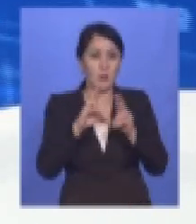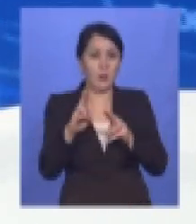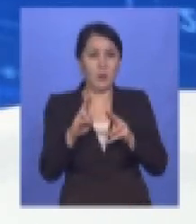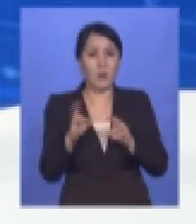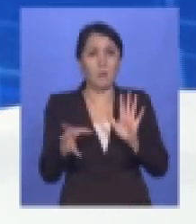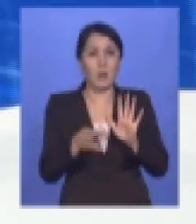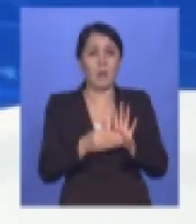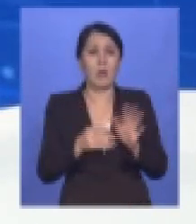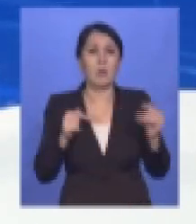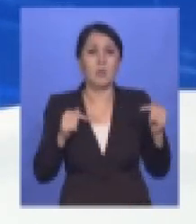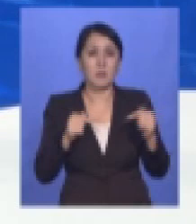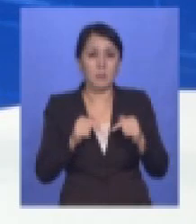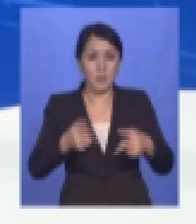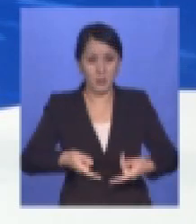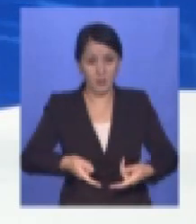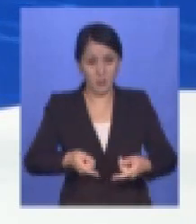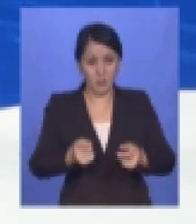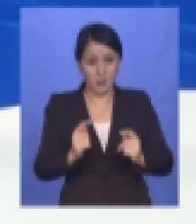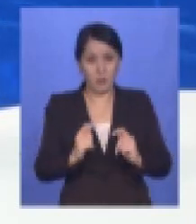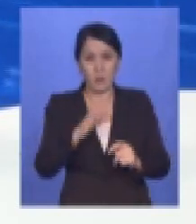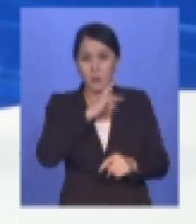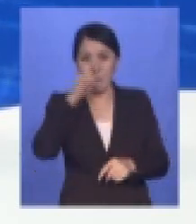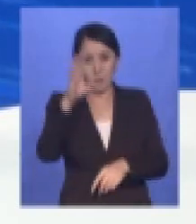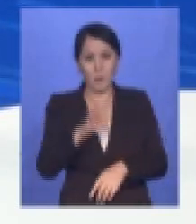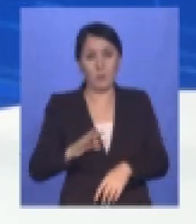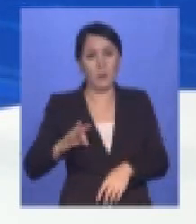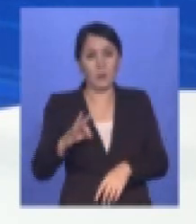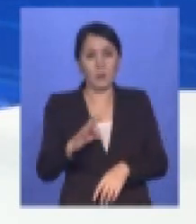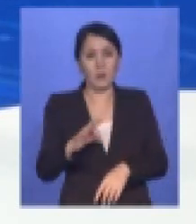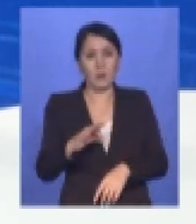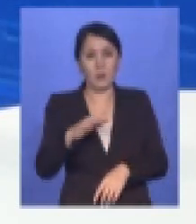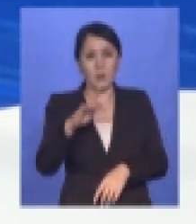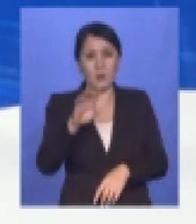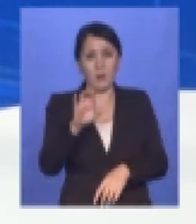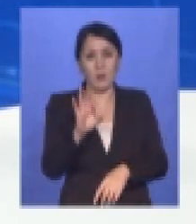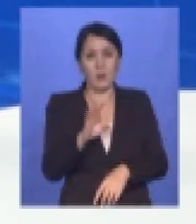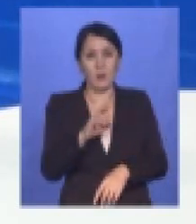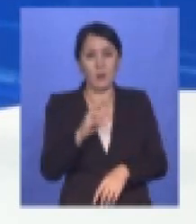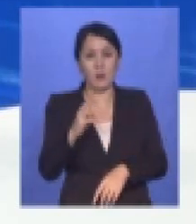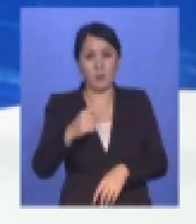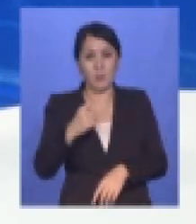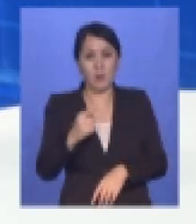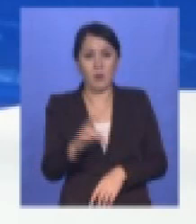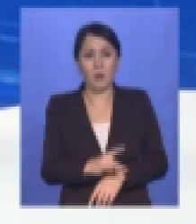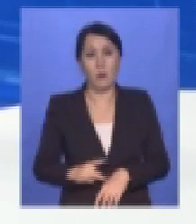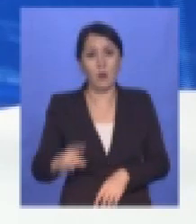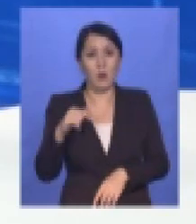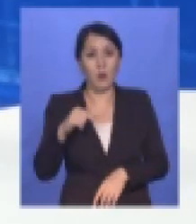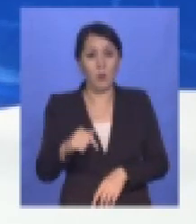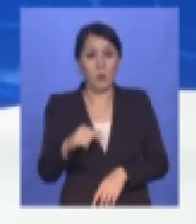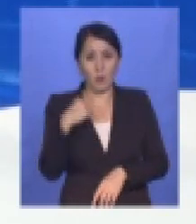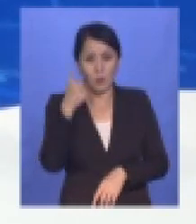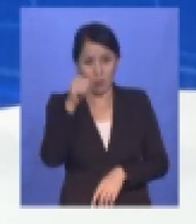алаңында сыбайлас жемқорлыққа қарсы іс-қимыл агенттігінің Солтүстік Қазақстан облысы бойынша департаментінің басшысы Асхат Жақыпбеков